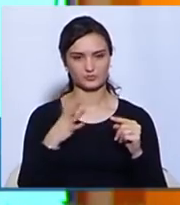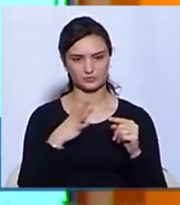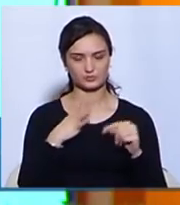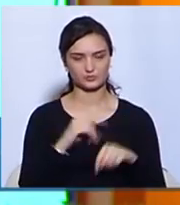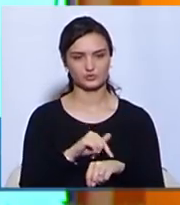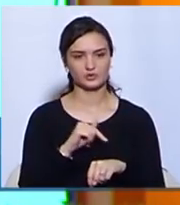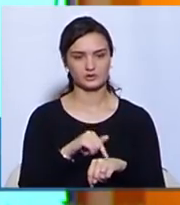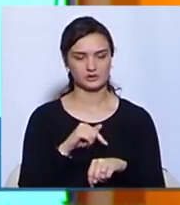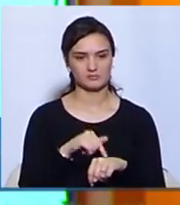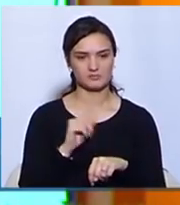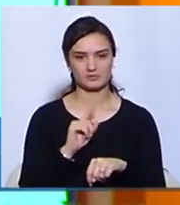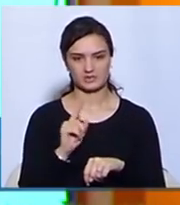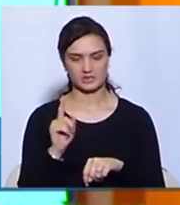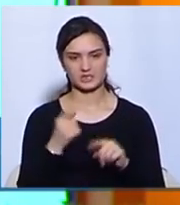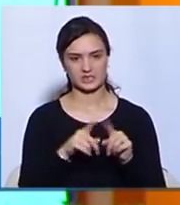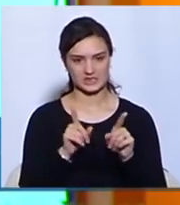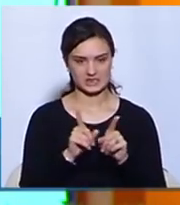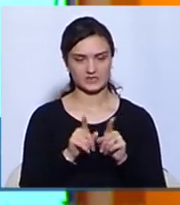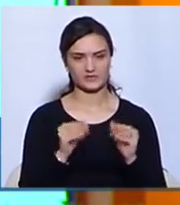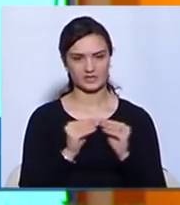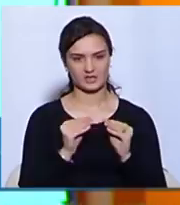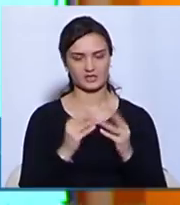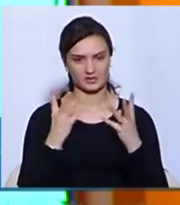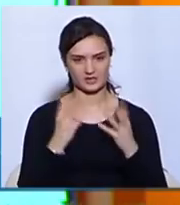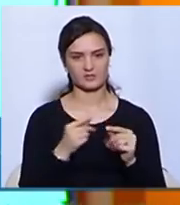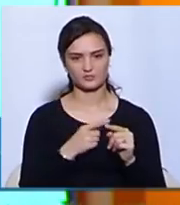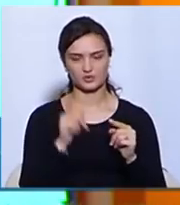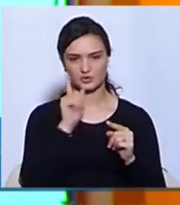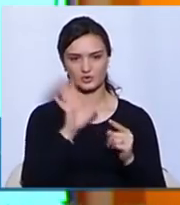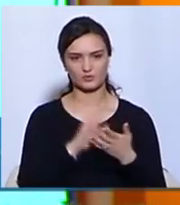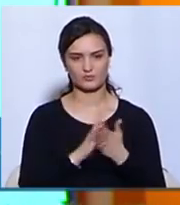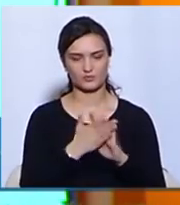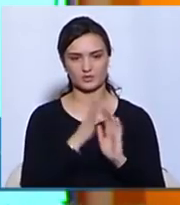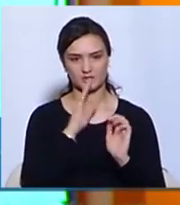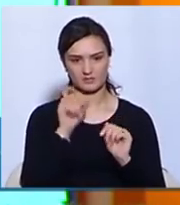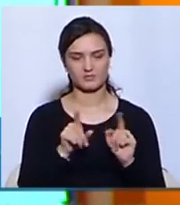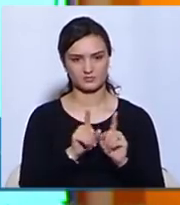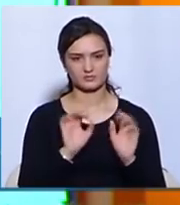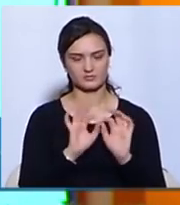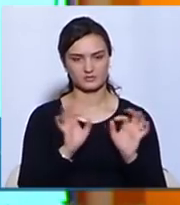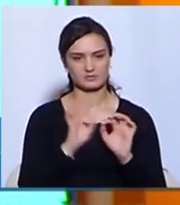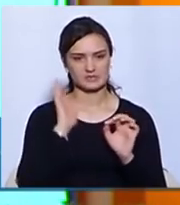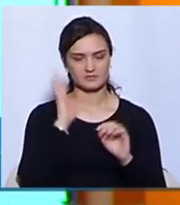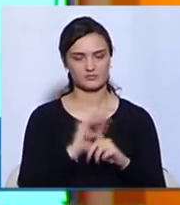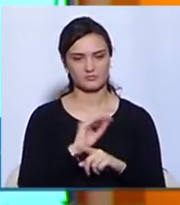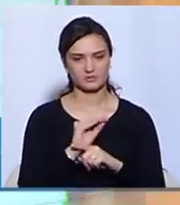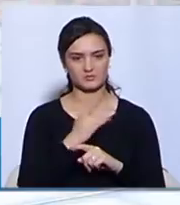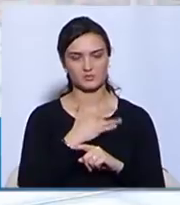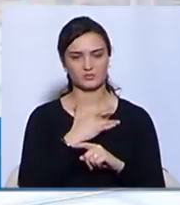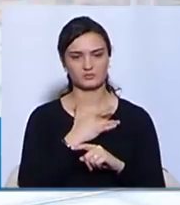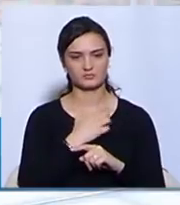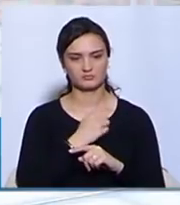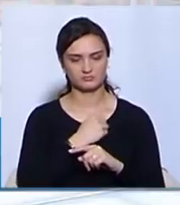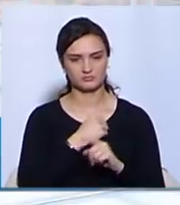უშუალო შეგრძნებები, სწორედ იგივე დღეებში აქვს გარკვეული დისკომფორტი. აი ამ ქალბატონმაც ასე აღწერა, აქვს წნევის მომატება,